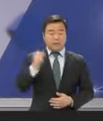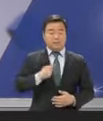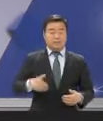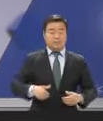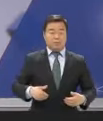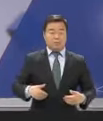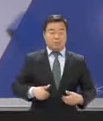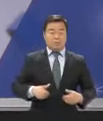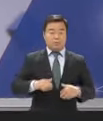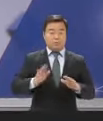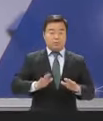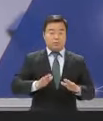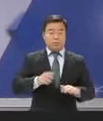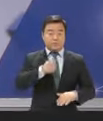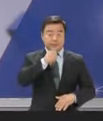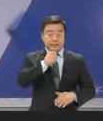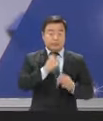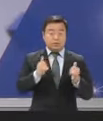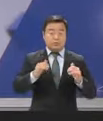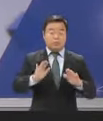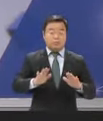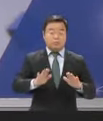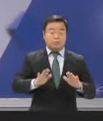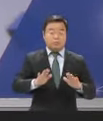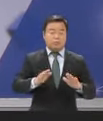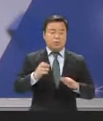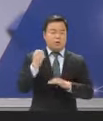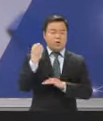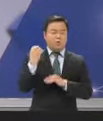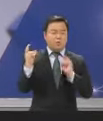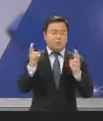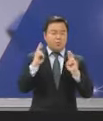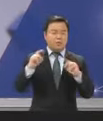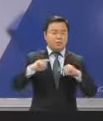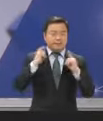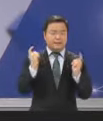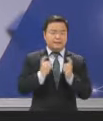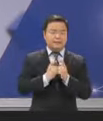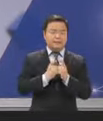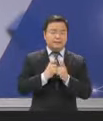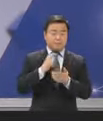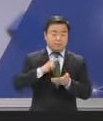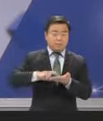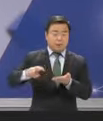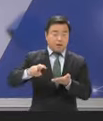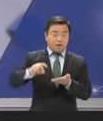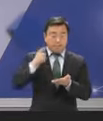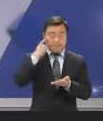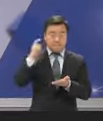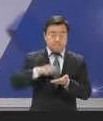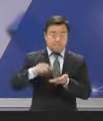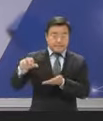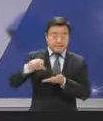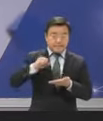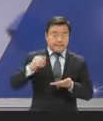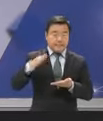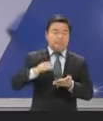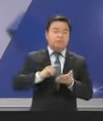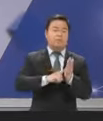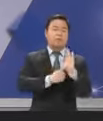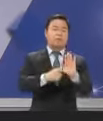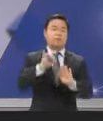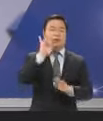기자분들도 이번에 김현중 씨 메시지도 언론사가 자기가 그런 사적인 메시지를 확보했다 하더라도 보도하면 안 되는 겁니다.